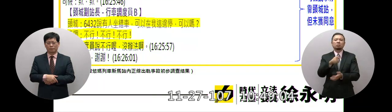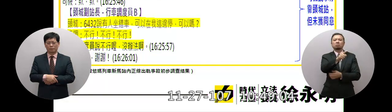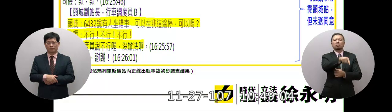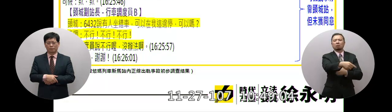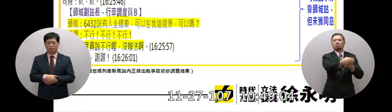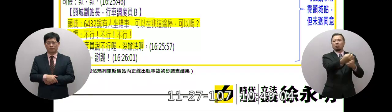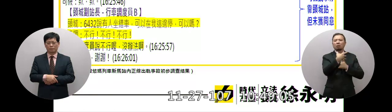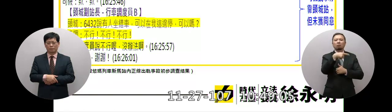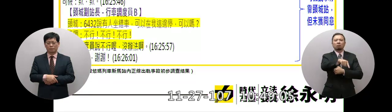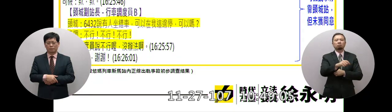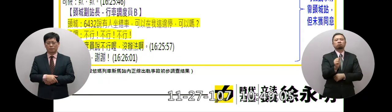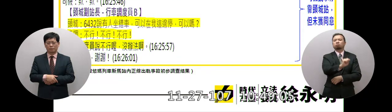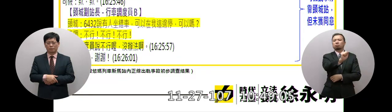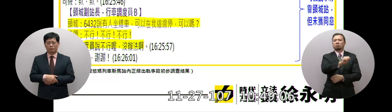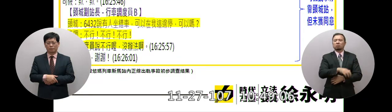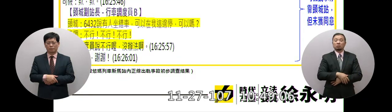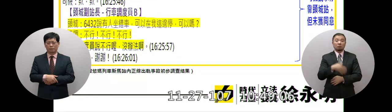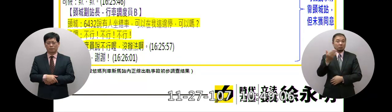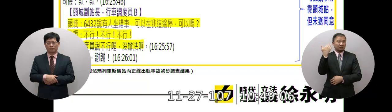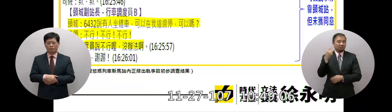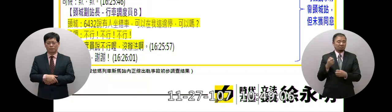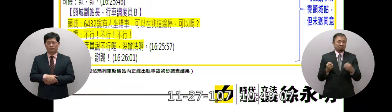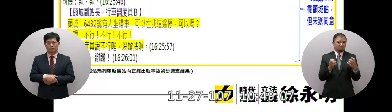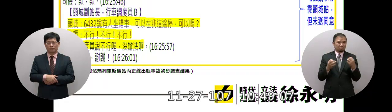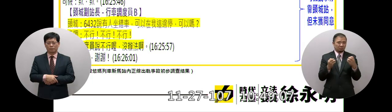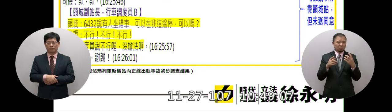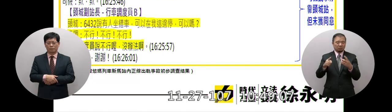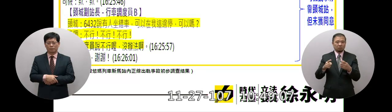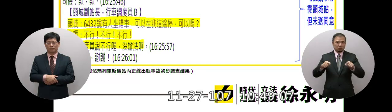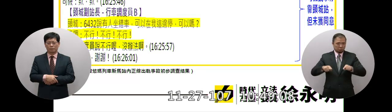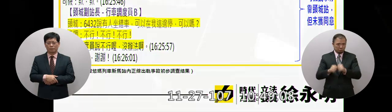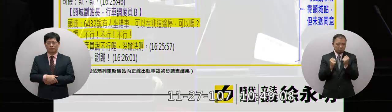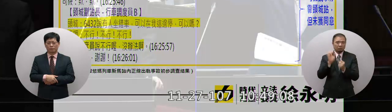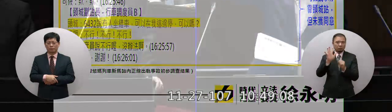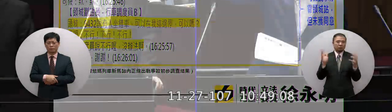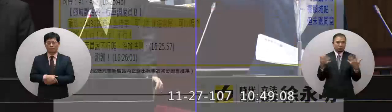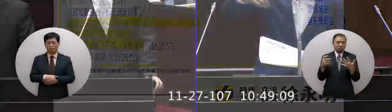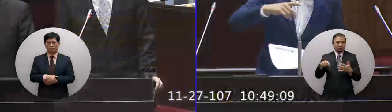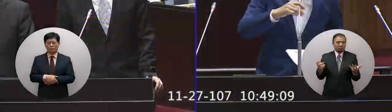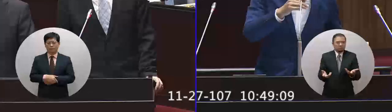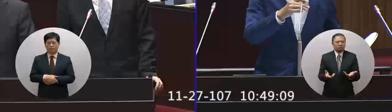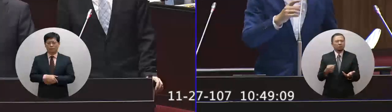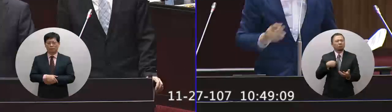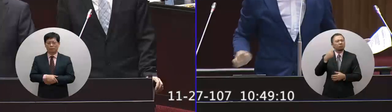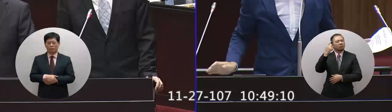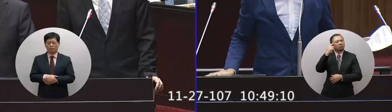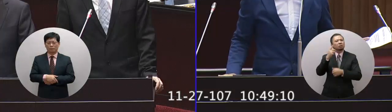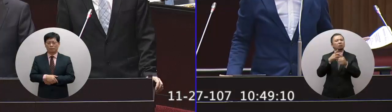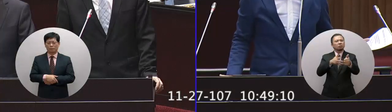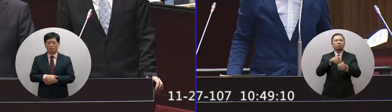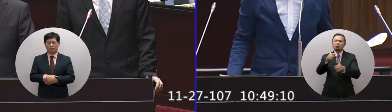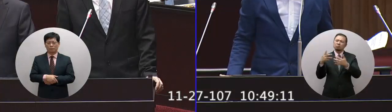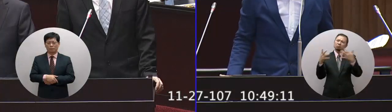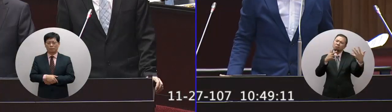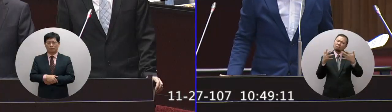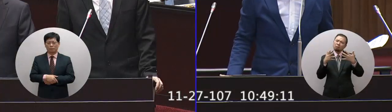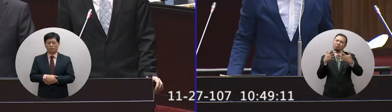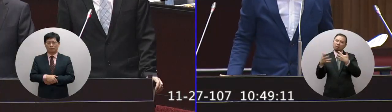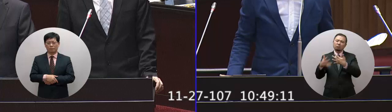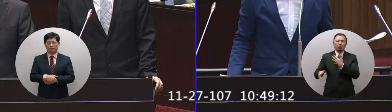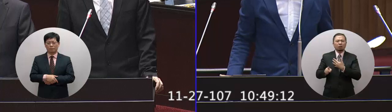行。可是之前谈的都是故障出状况，我的意思说，这个对话会不会很奇